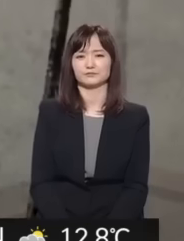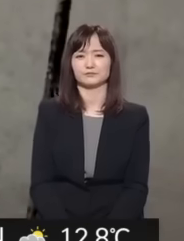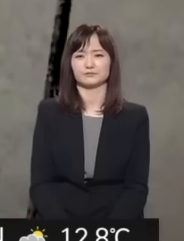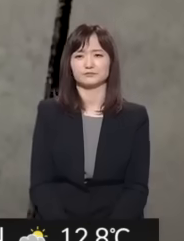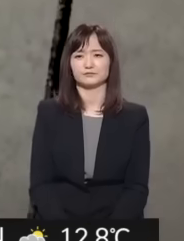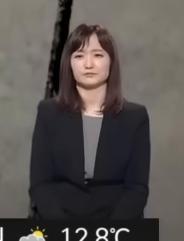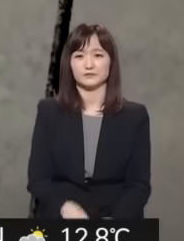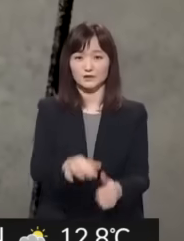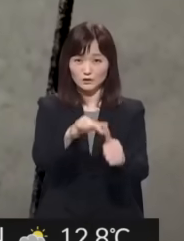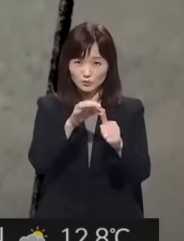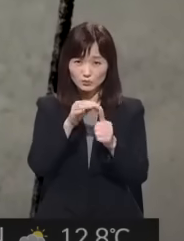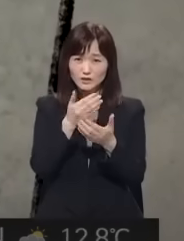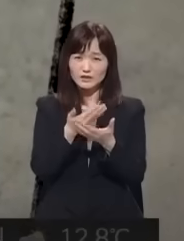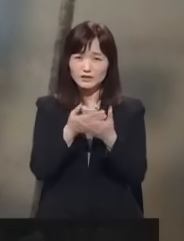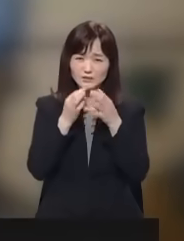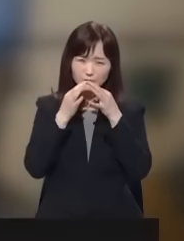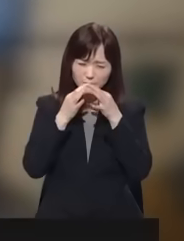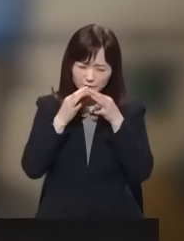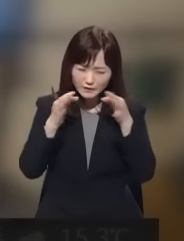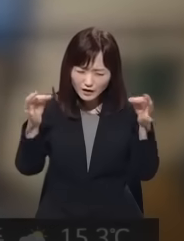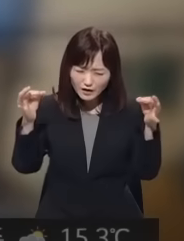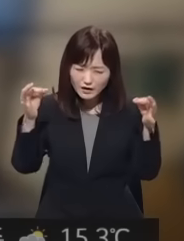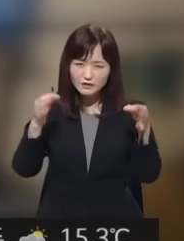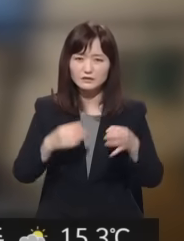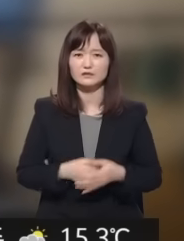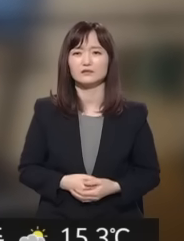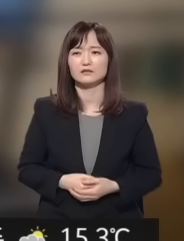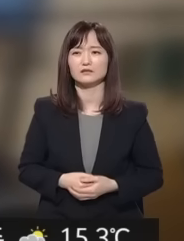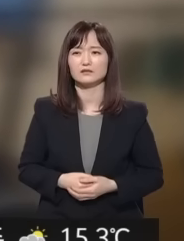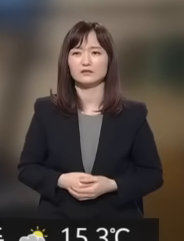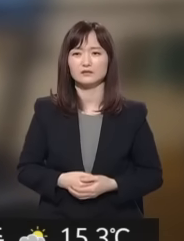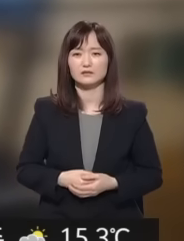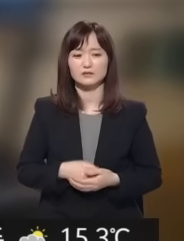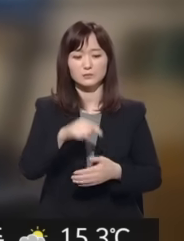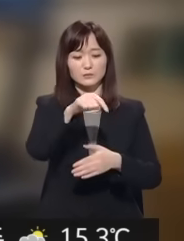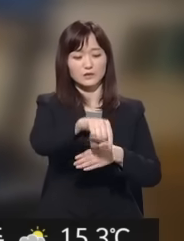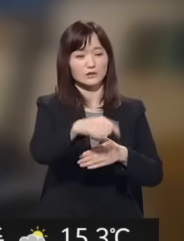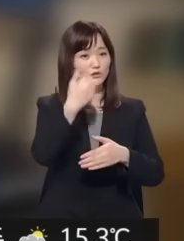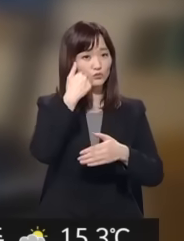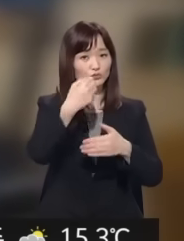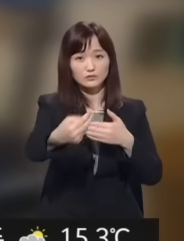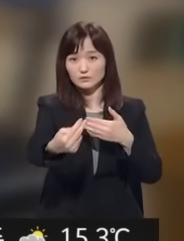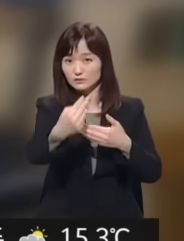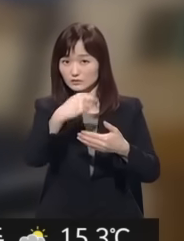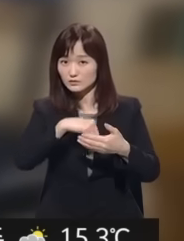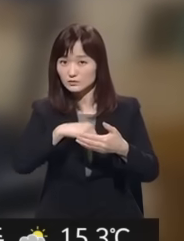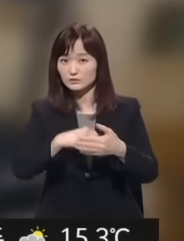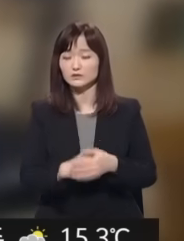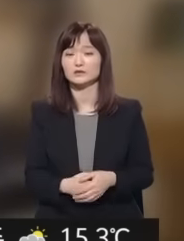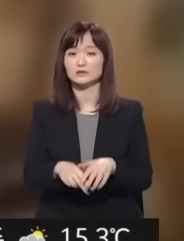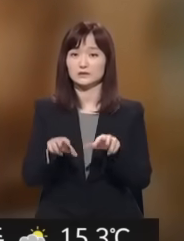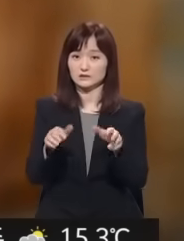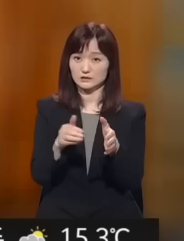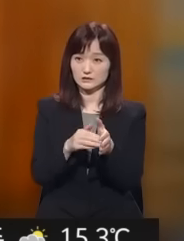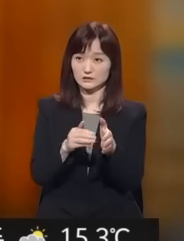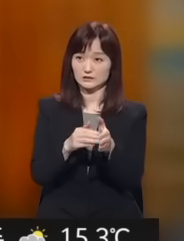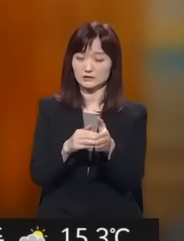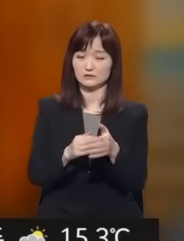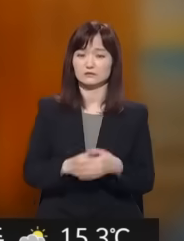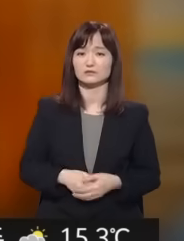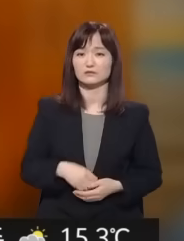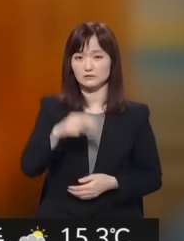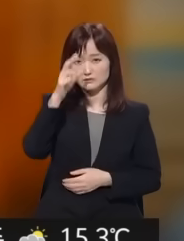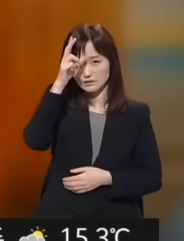자 살려 달라는 외침이 들렸다면 뭐 외부에서 누가 침입을 했던 걸까요 일단 현재까지 경찰에